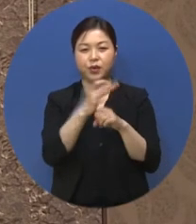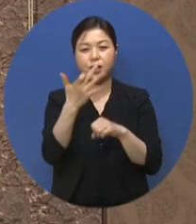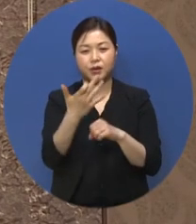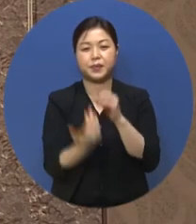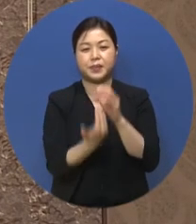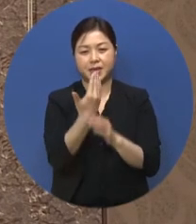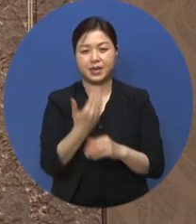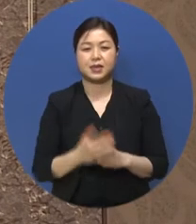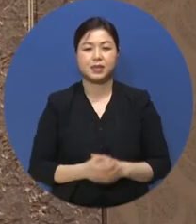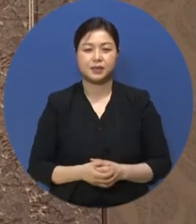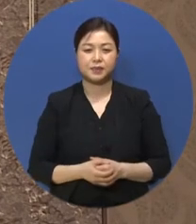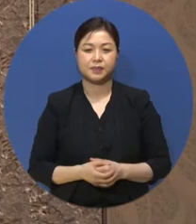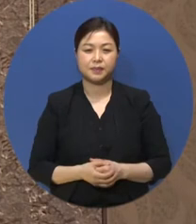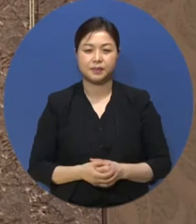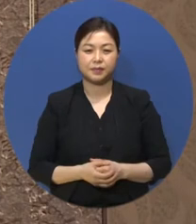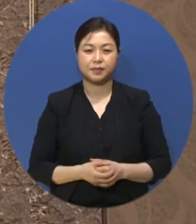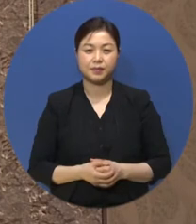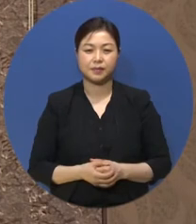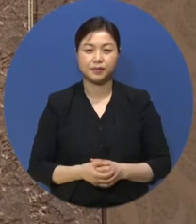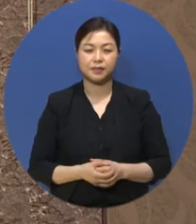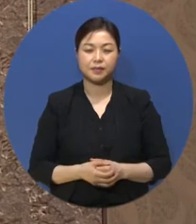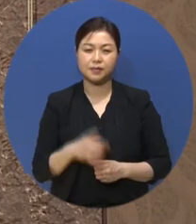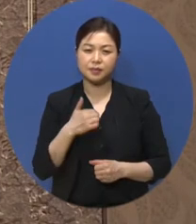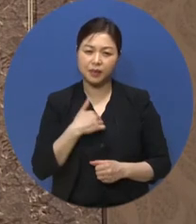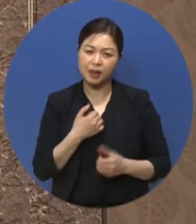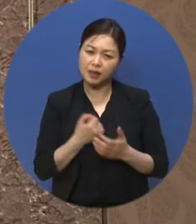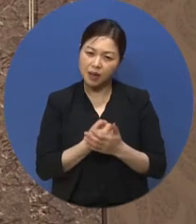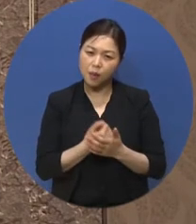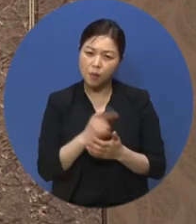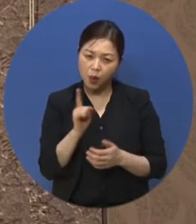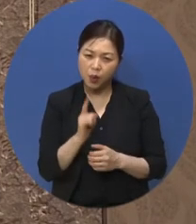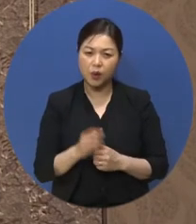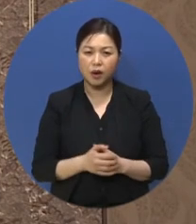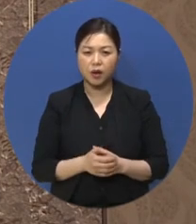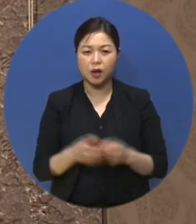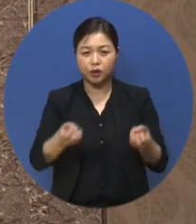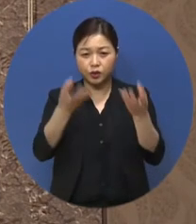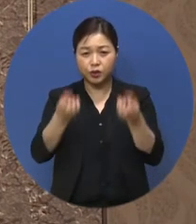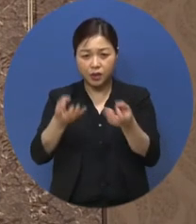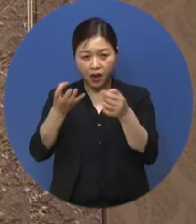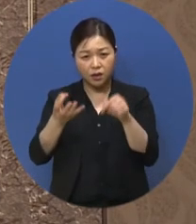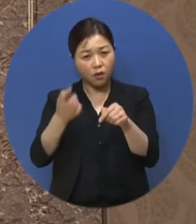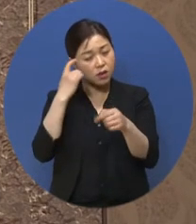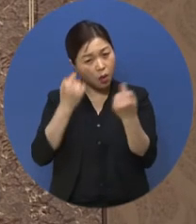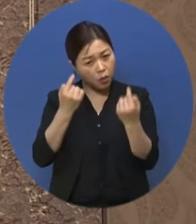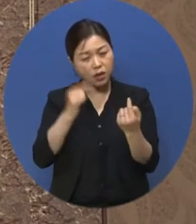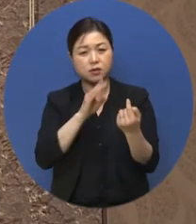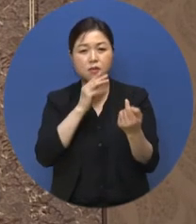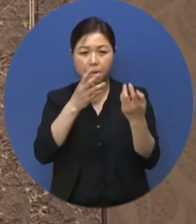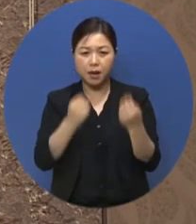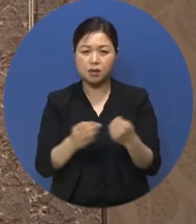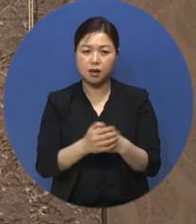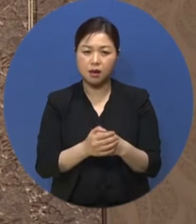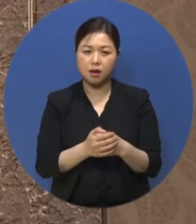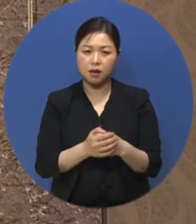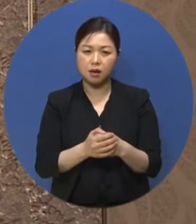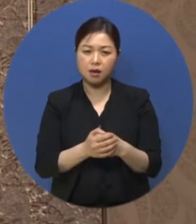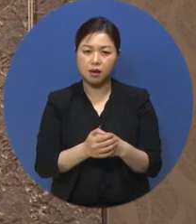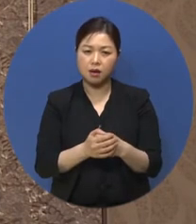거예요. 네. 그게 저도 이제 안타까웠던 게 축제가 진짜 생각보다 되게 많습니다. 한 천 개 예. 정도 돼요.